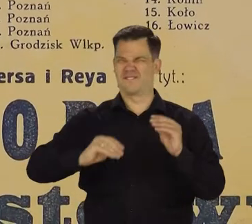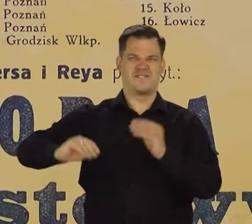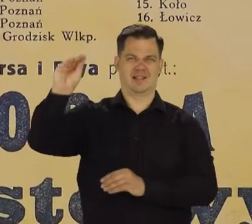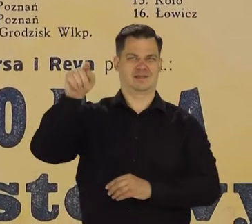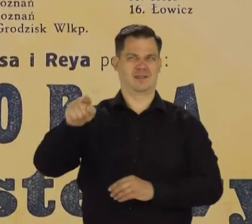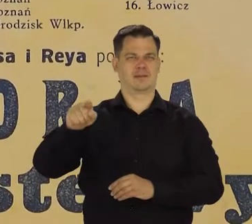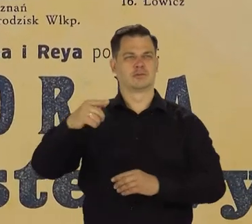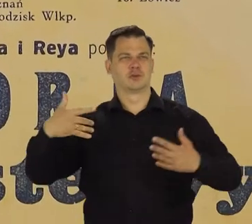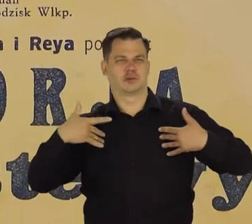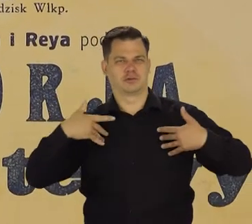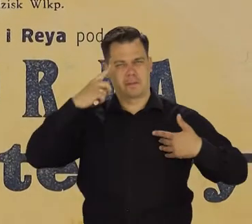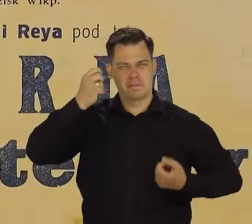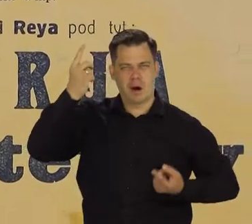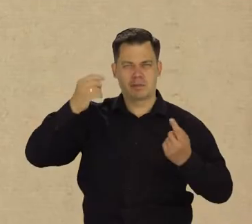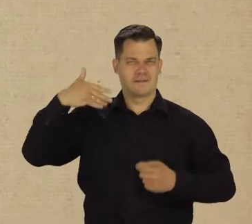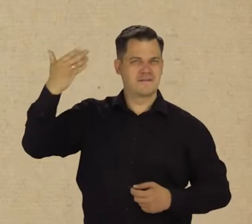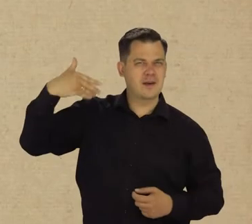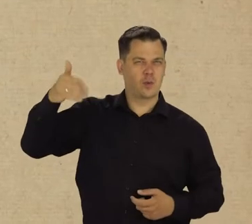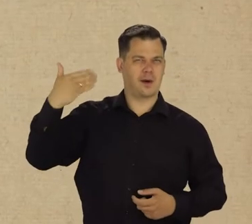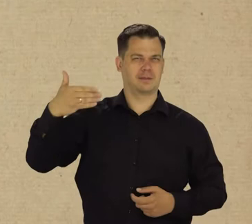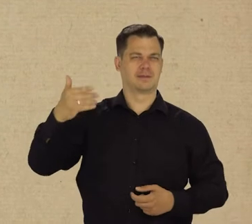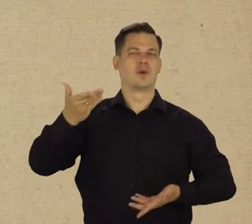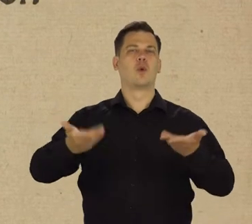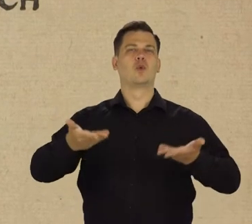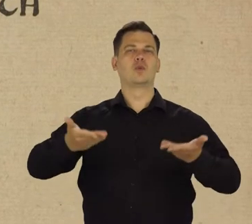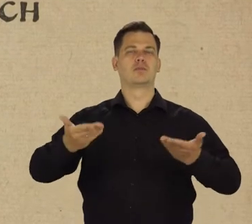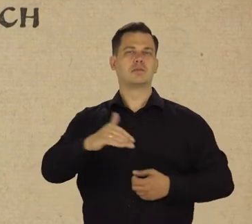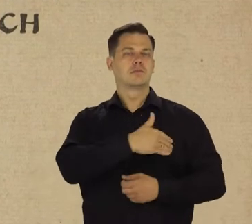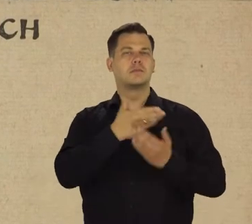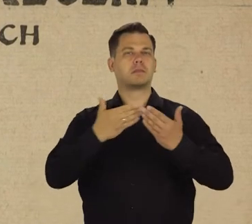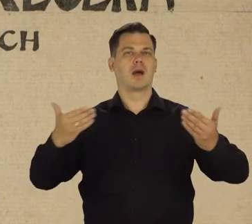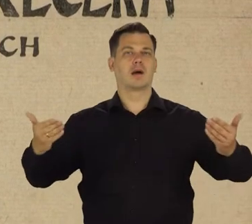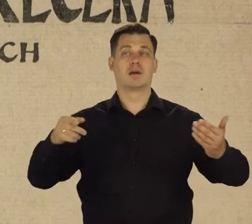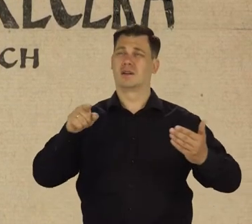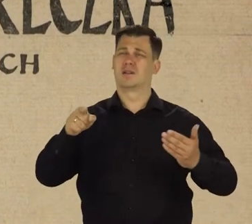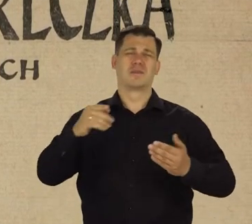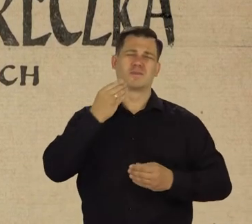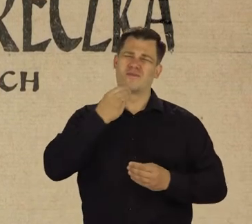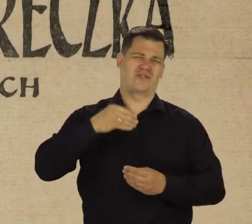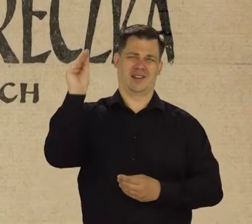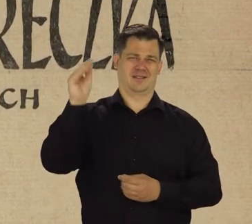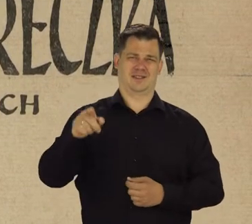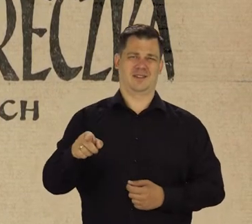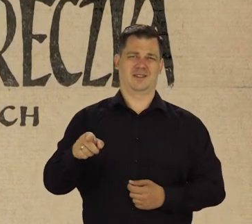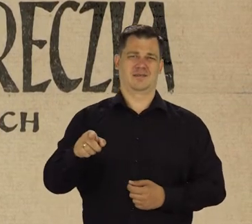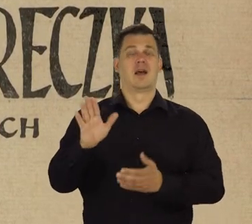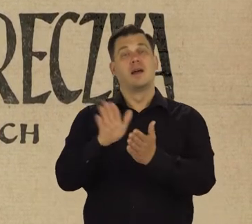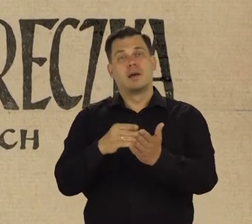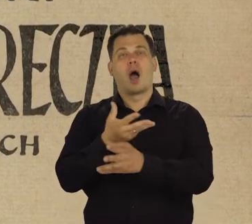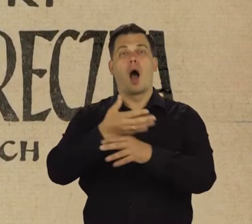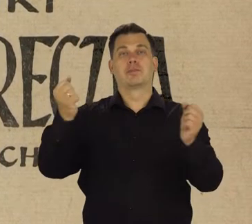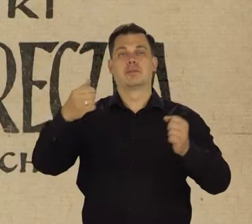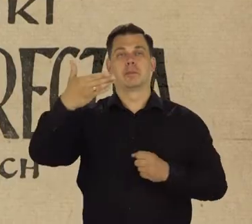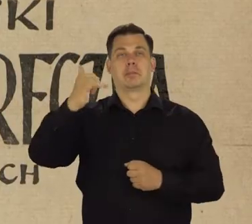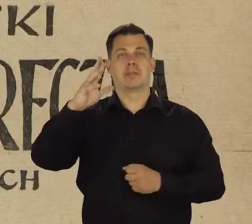narzucali ton życiu teatralnemu. Oni byli wykładowcami w Lubelskiej Szkole Teatralnej, która tutaj powstała, którą skończył